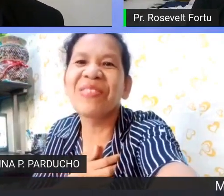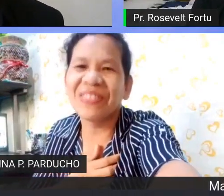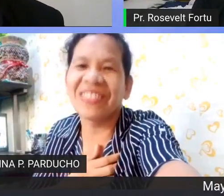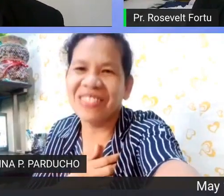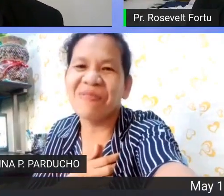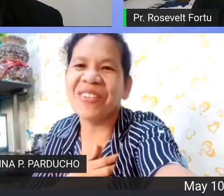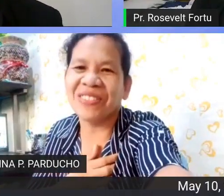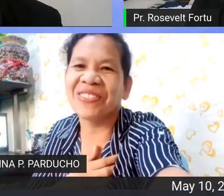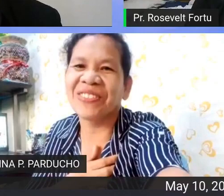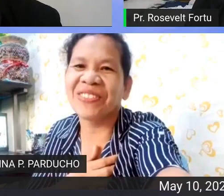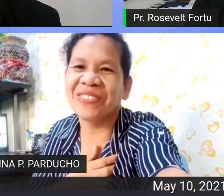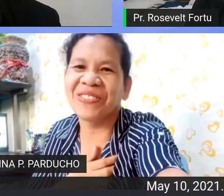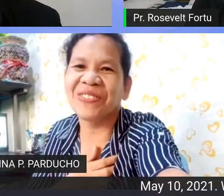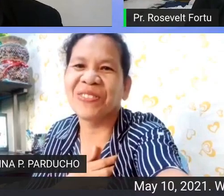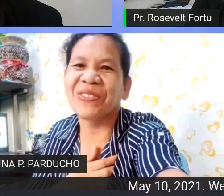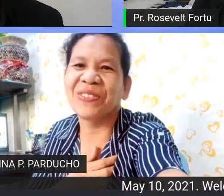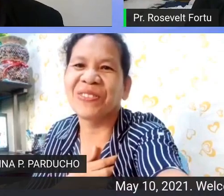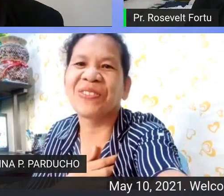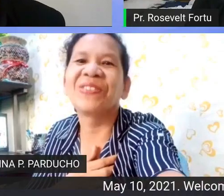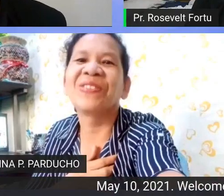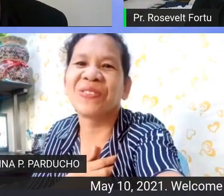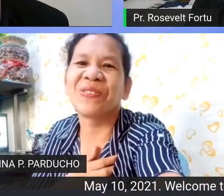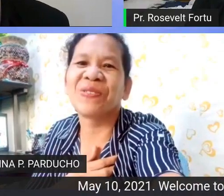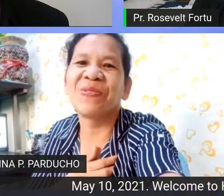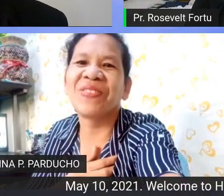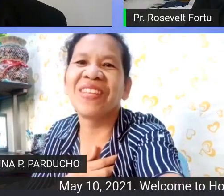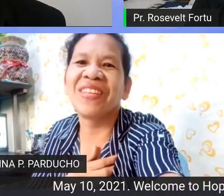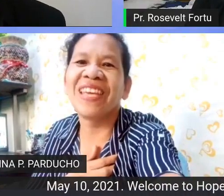po, inyong i-translate yun.